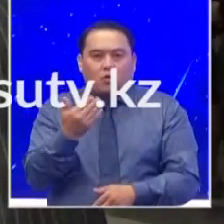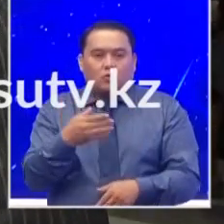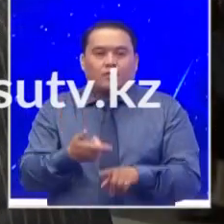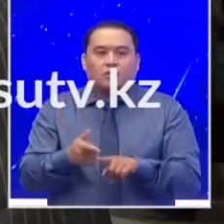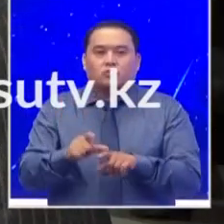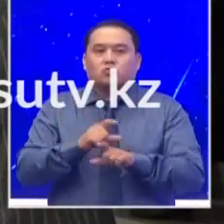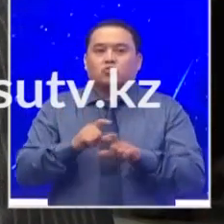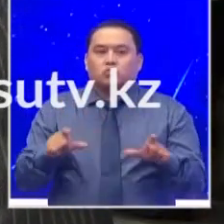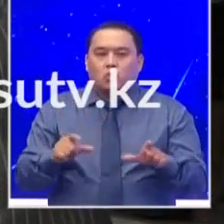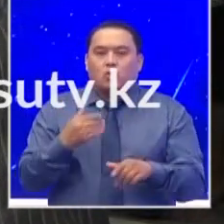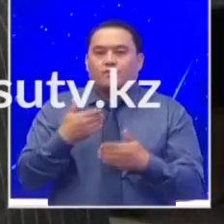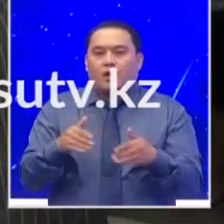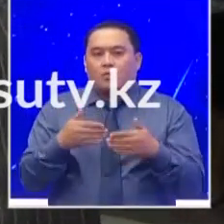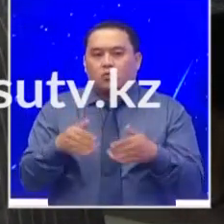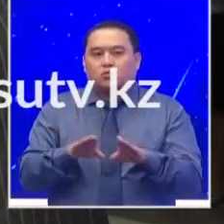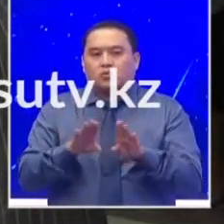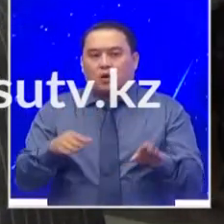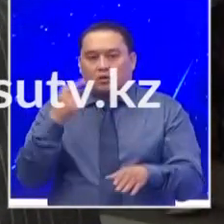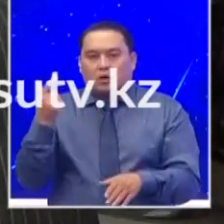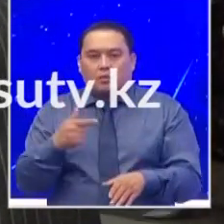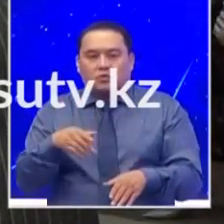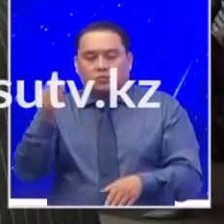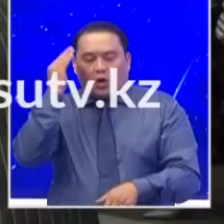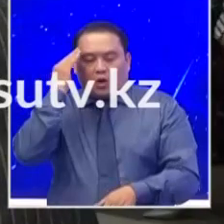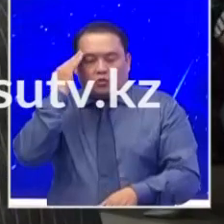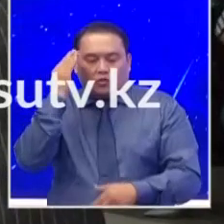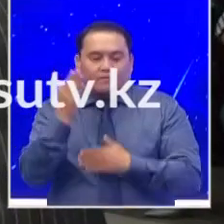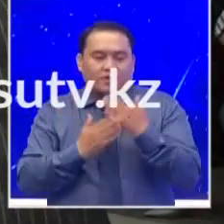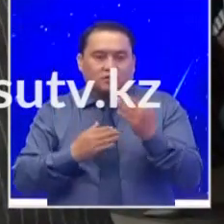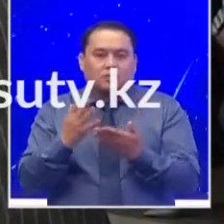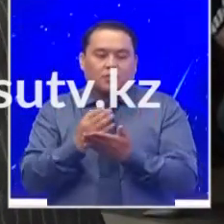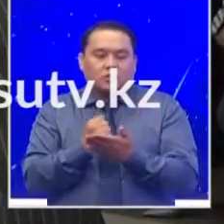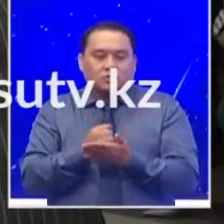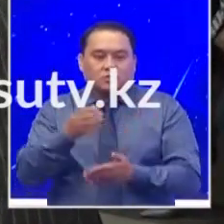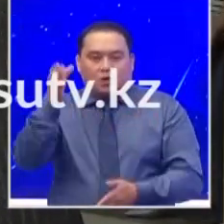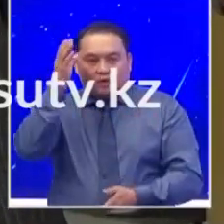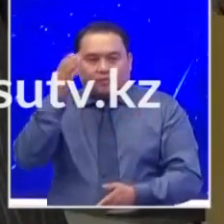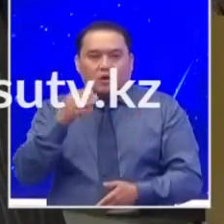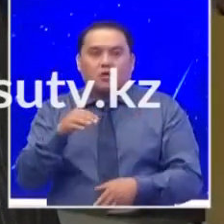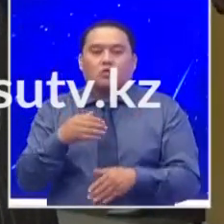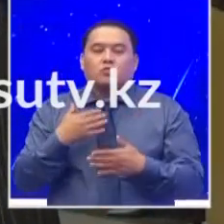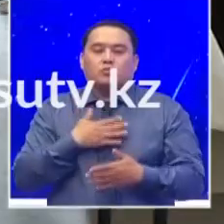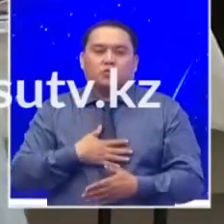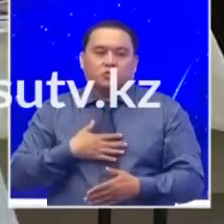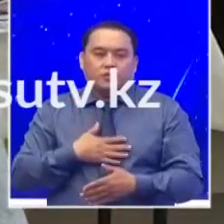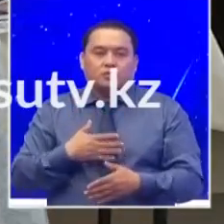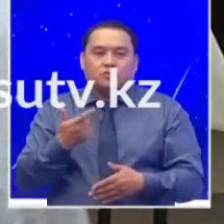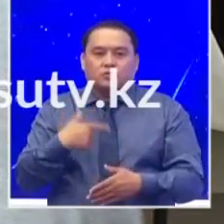этой школе учились и выпускались такие же грамотные и способные с высоким потенциалом ребята, болеющие за родину.